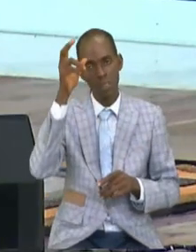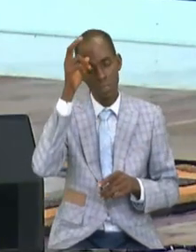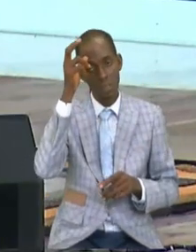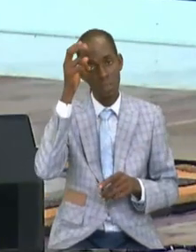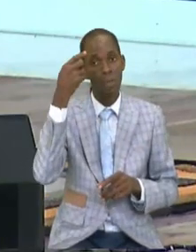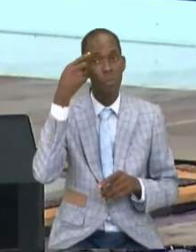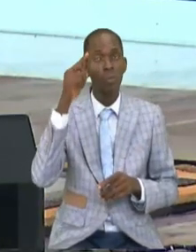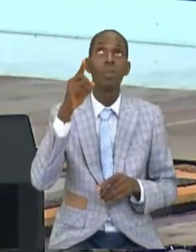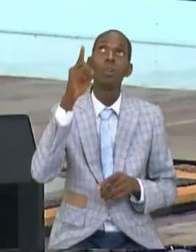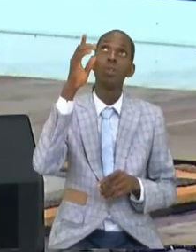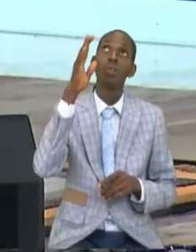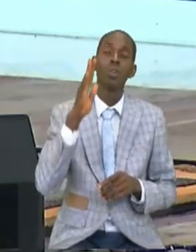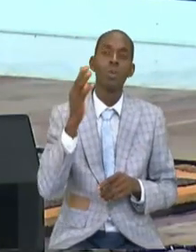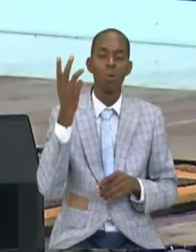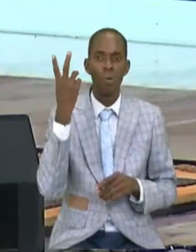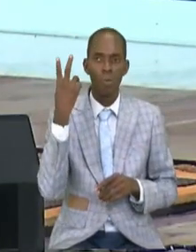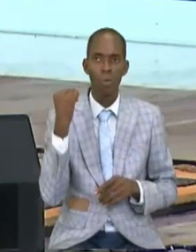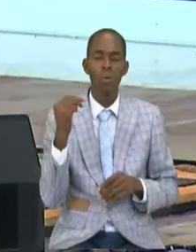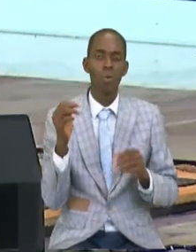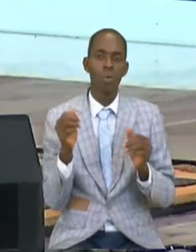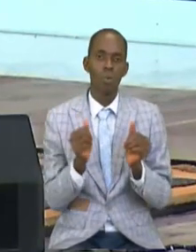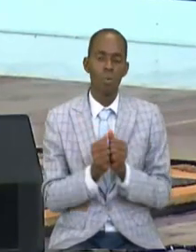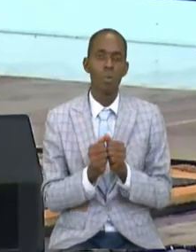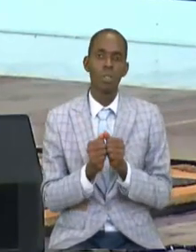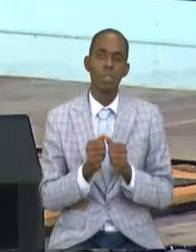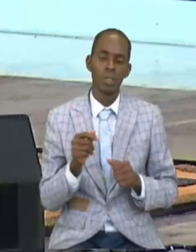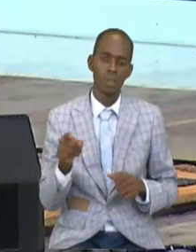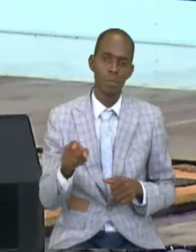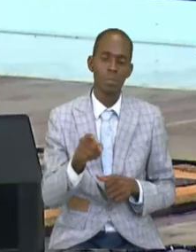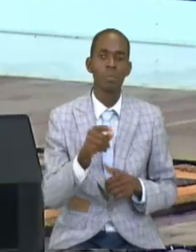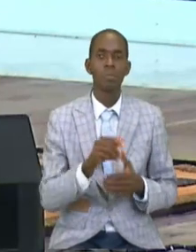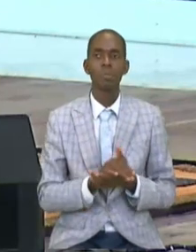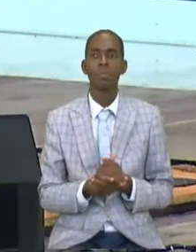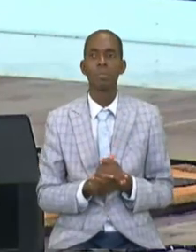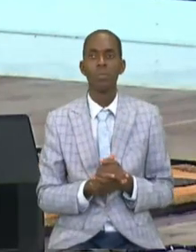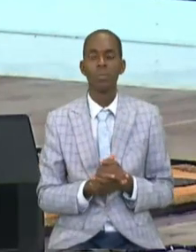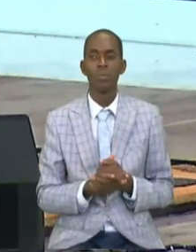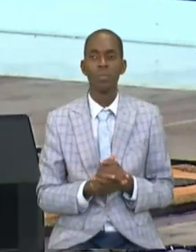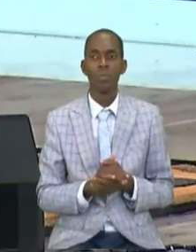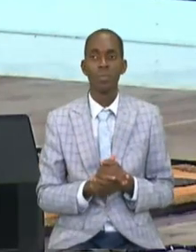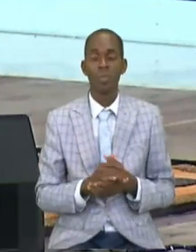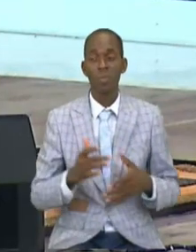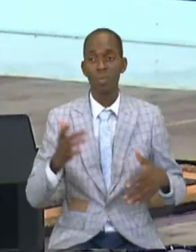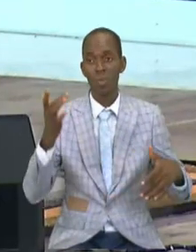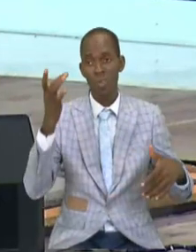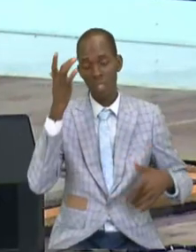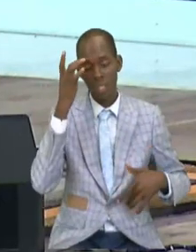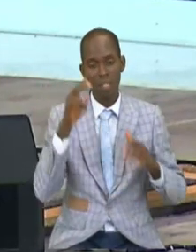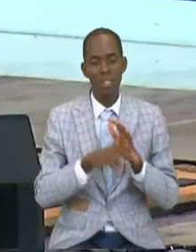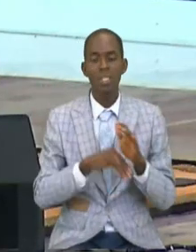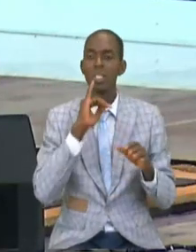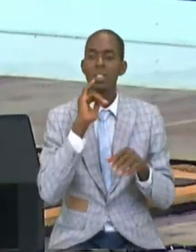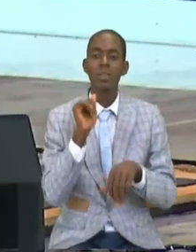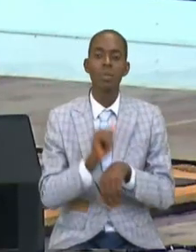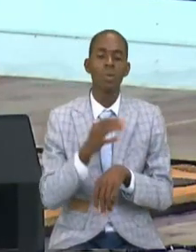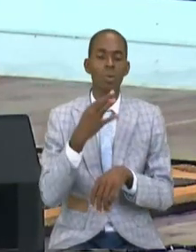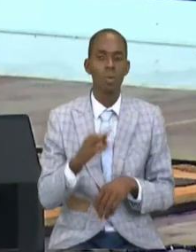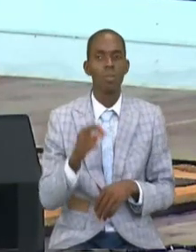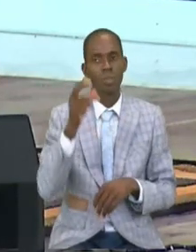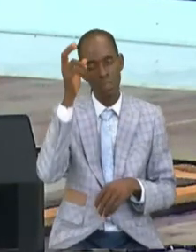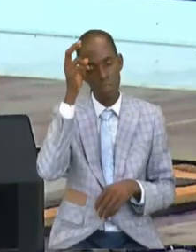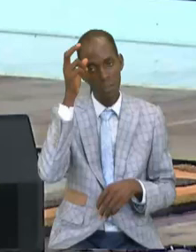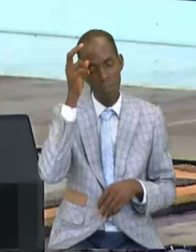diable, car Dieu était avec lui. La maladie est l'œuvre du